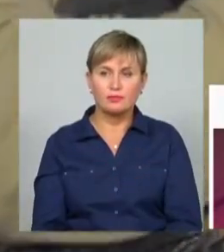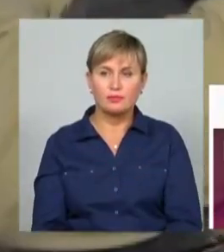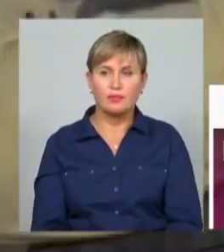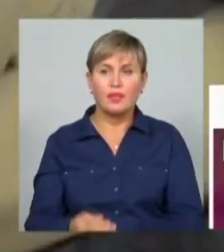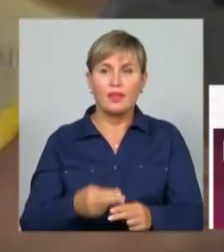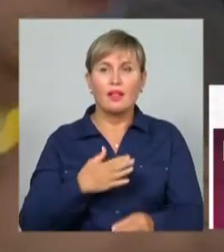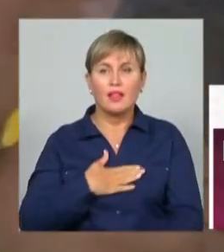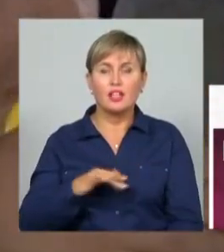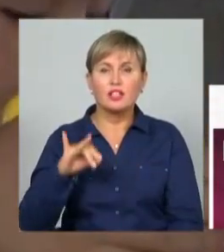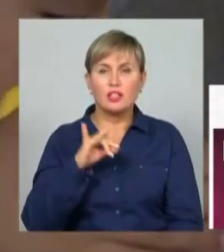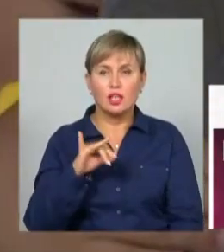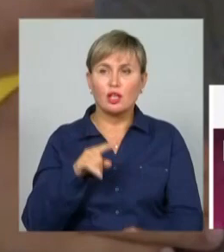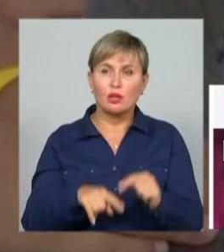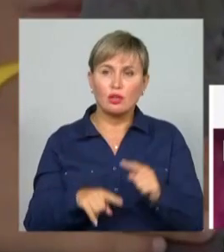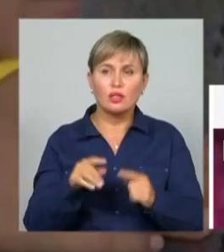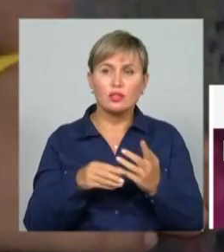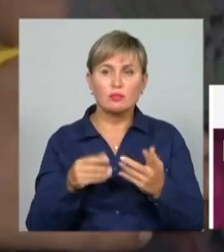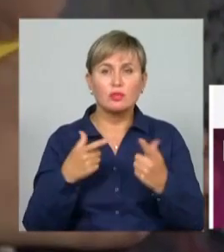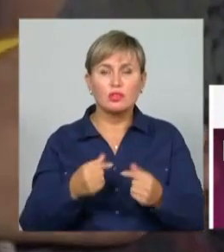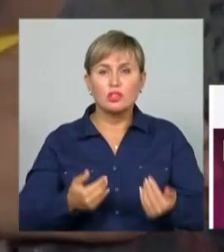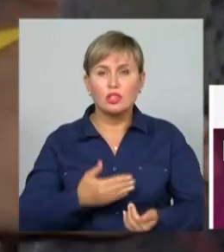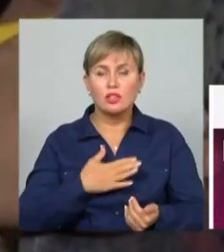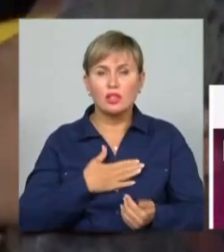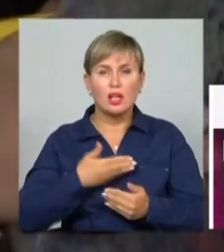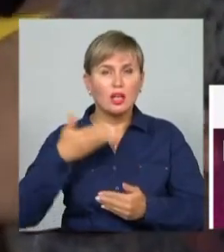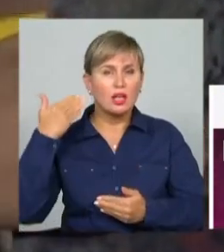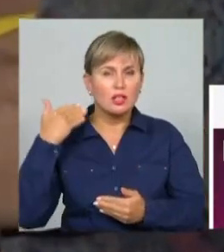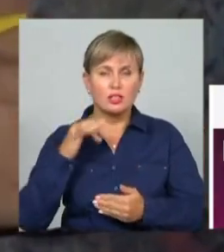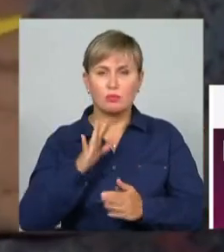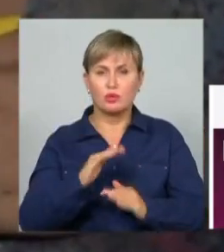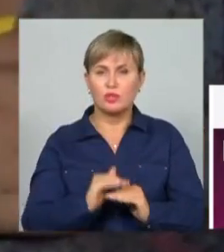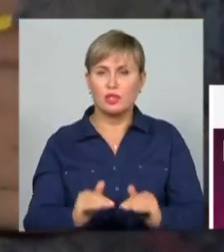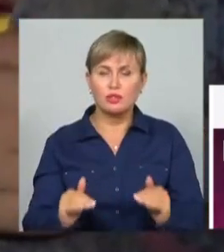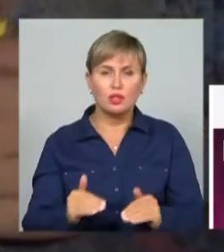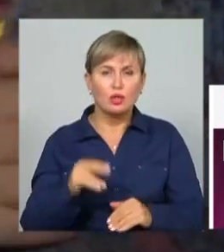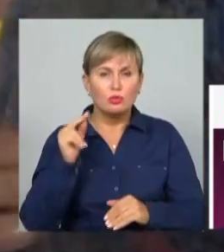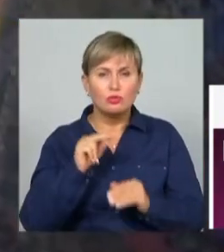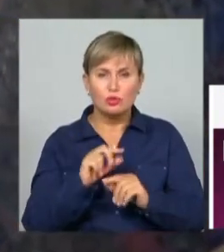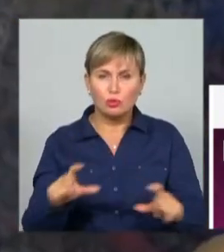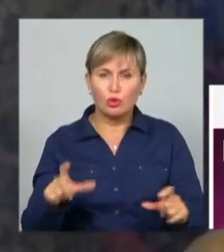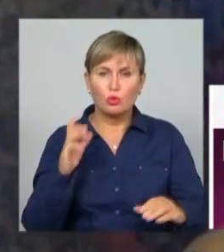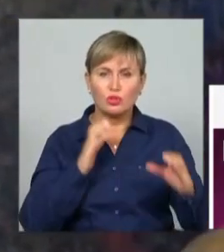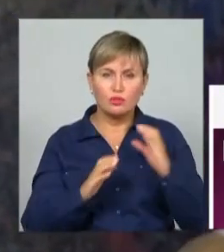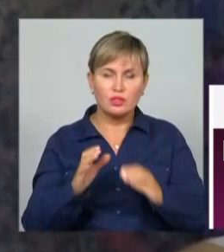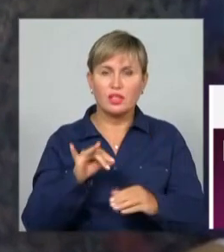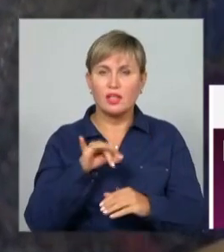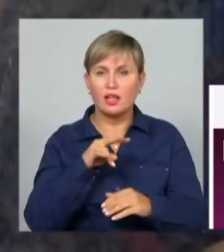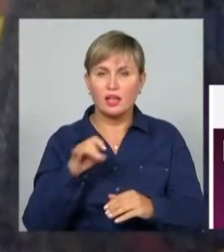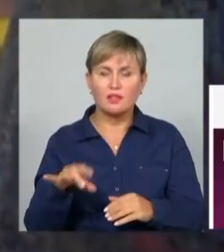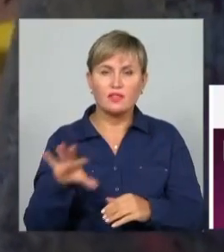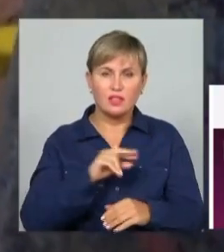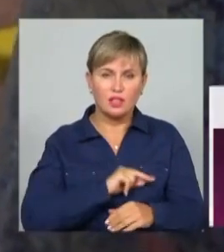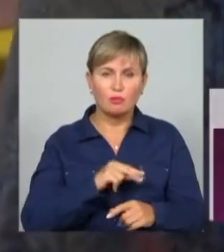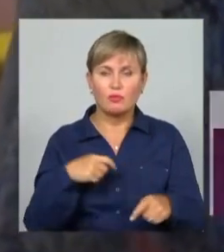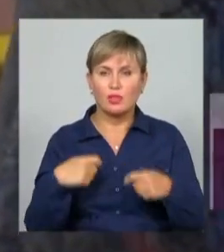Это наша историческая родина, земля, где жили наши предки и будут жить наши дети. Они учились в школе и в университете на Иранском. Все работают